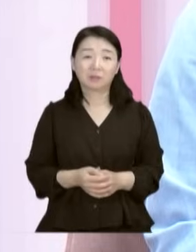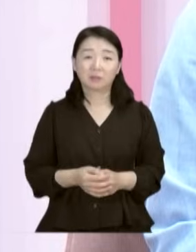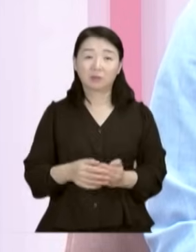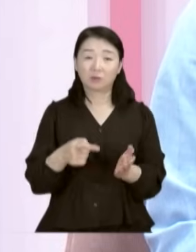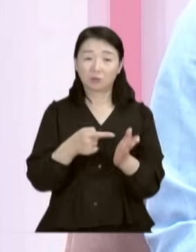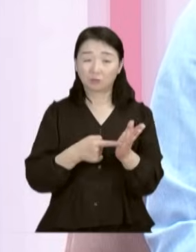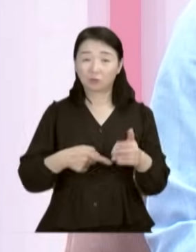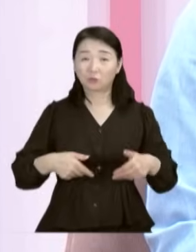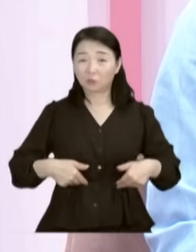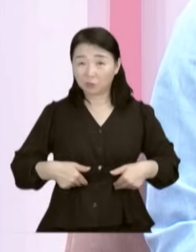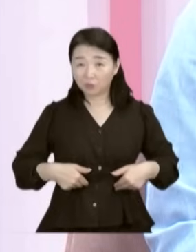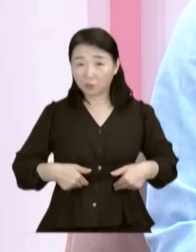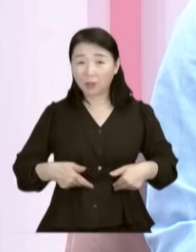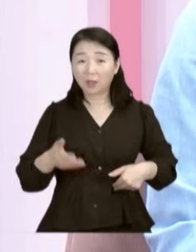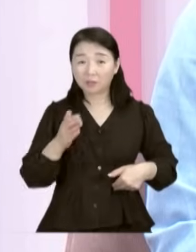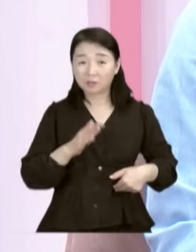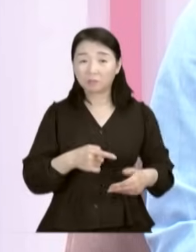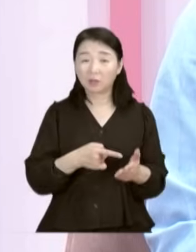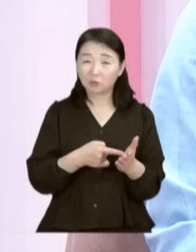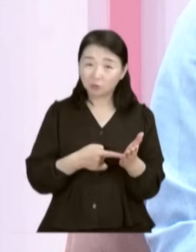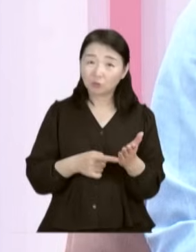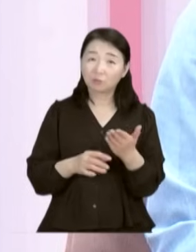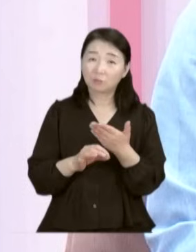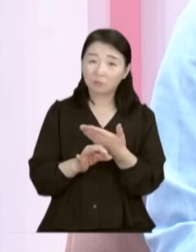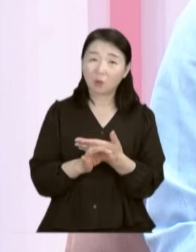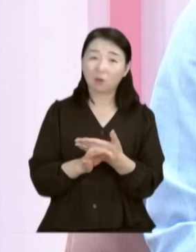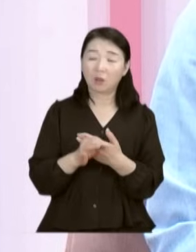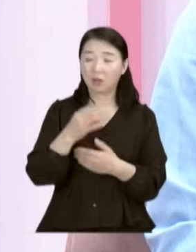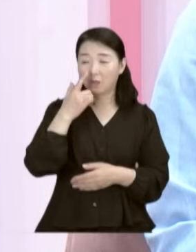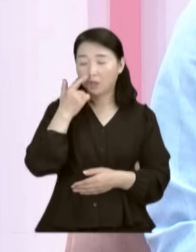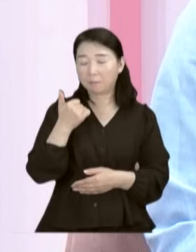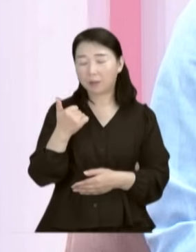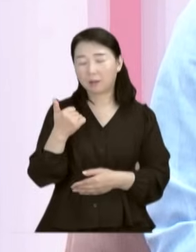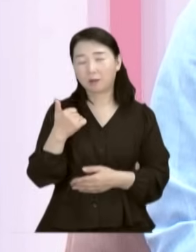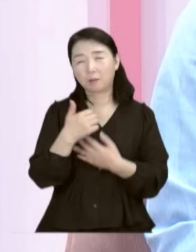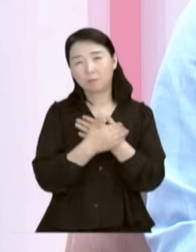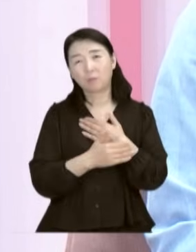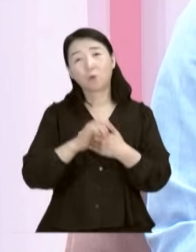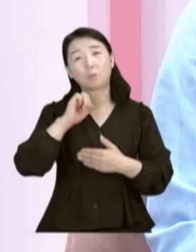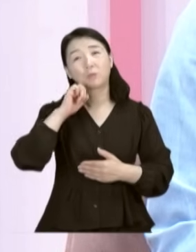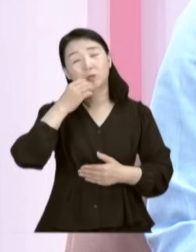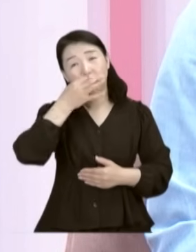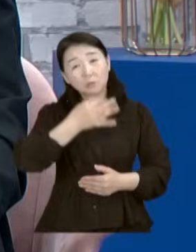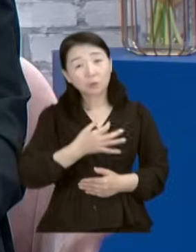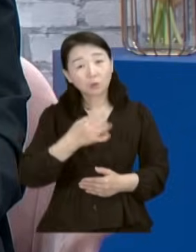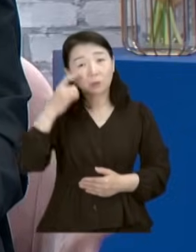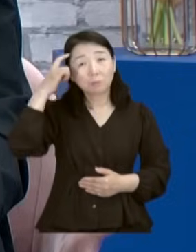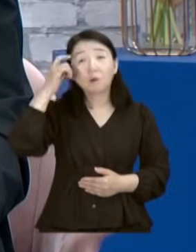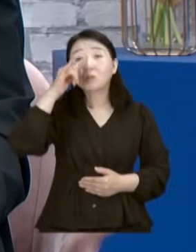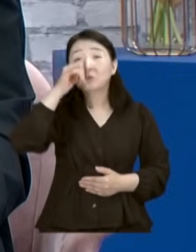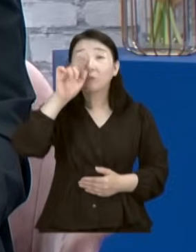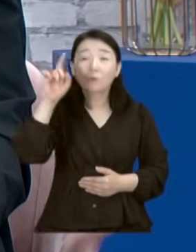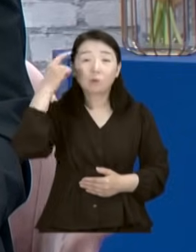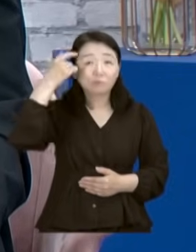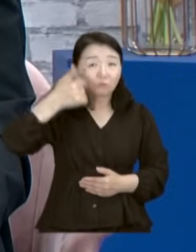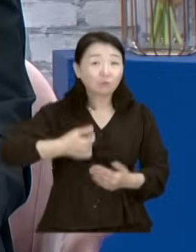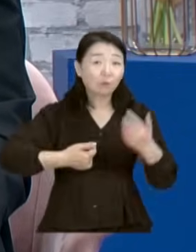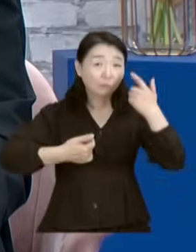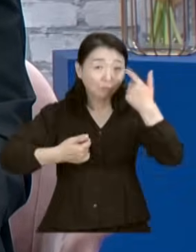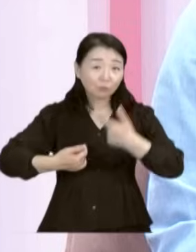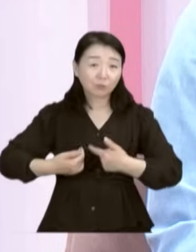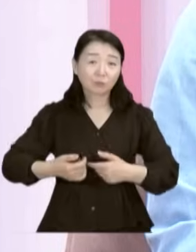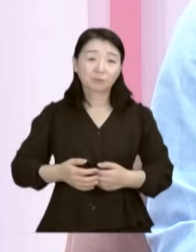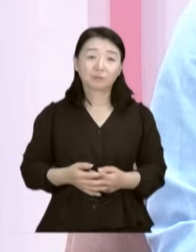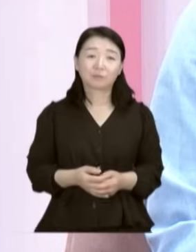완전 어떻게 되는 거야 수술을 해야 될 수도 있는데 그러면 조금 아빠가 뭐 어려워질 수도 있어 그럼 아빠 머리에 있는